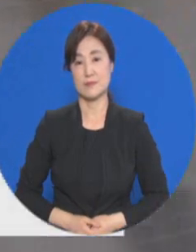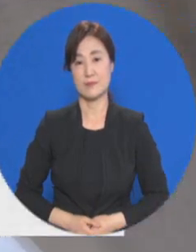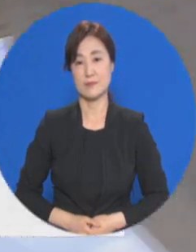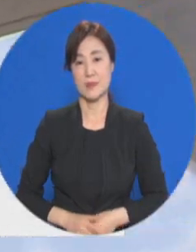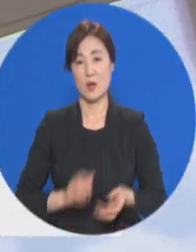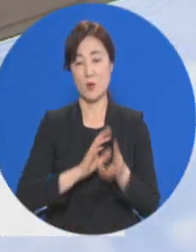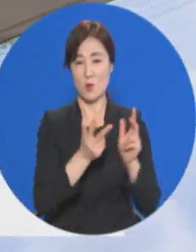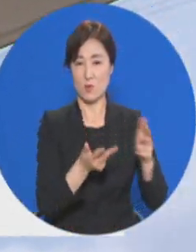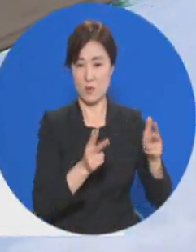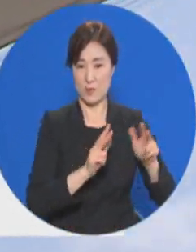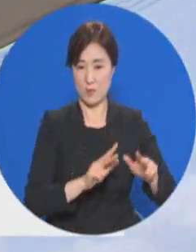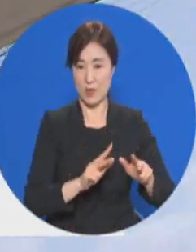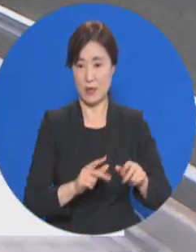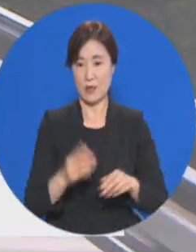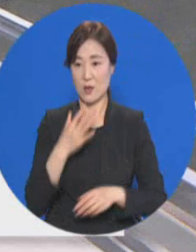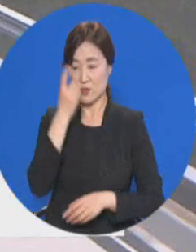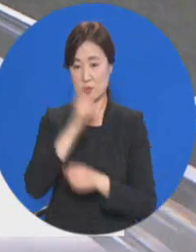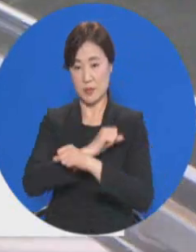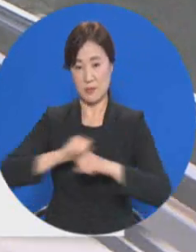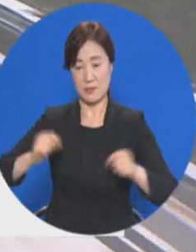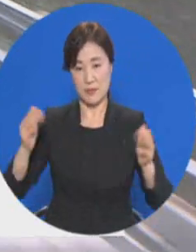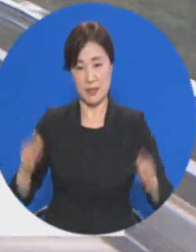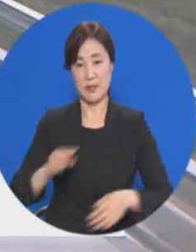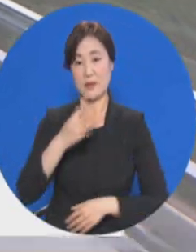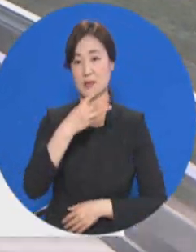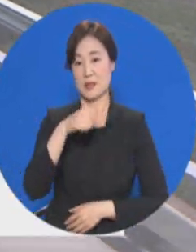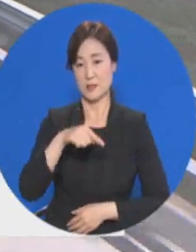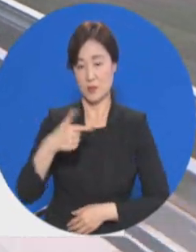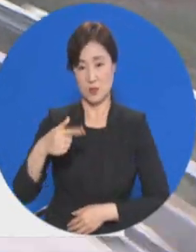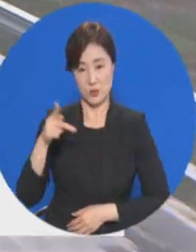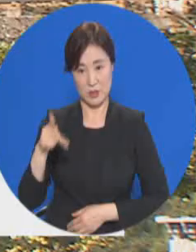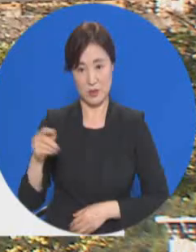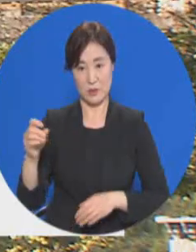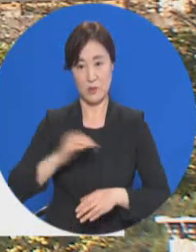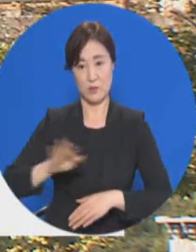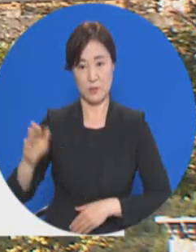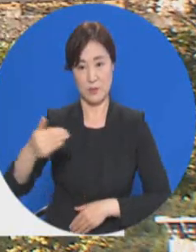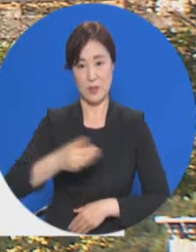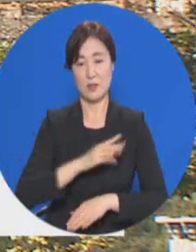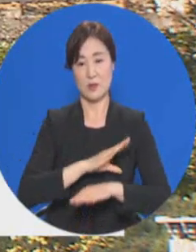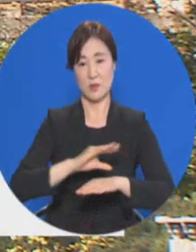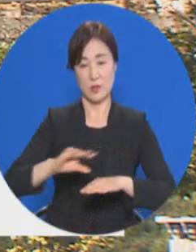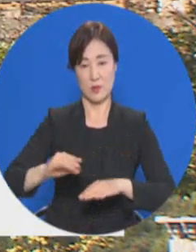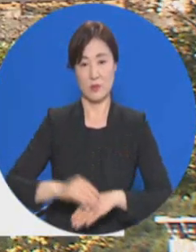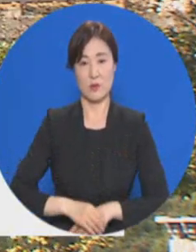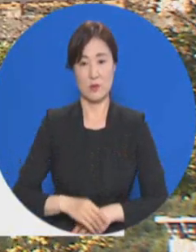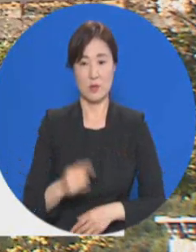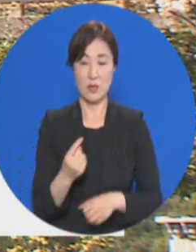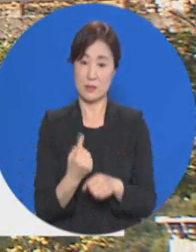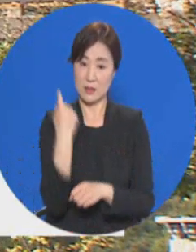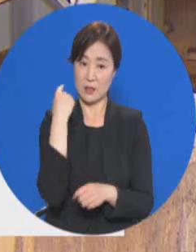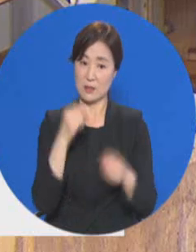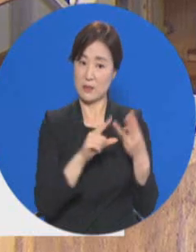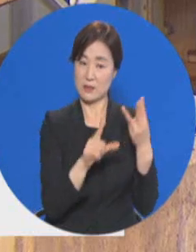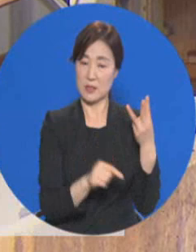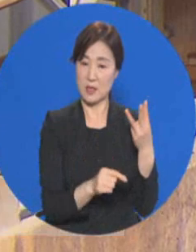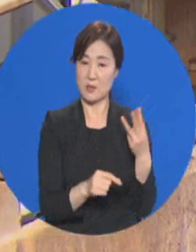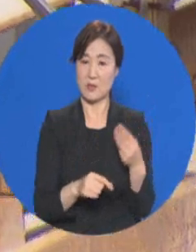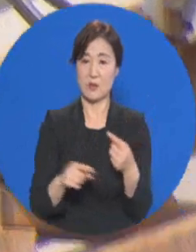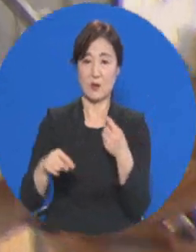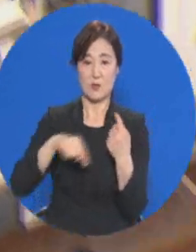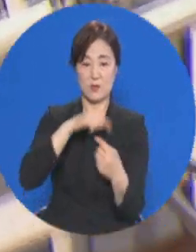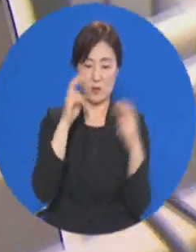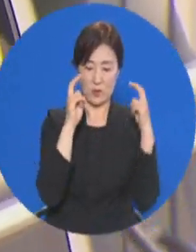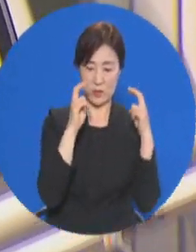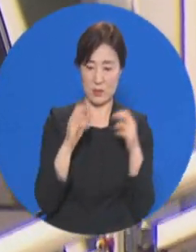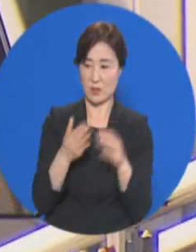국가정원과 순천만 4.6km 구간을 왕복하는 순천만 스카이큐브. 운영사가 지난해 3월 순천시를 상대로 1,367억